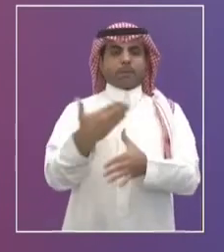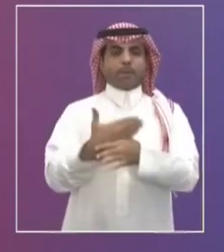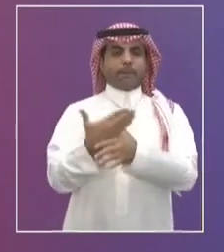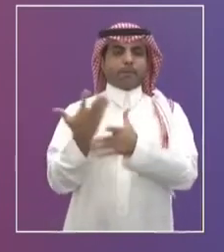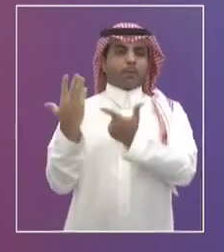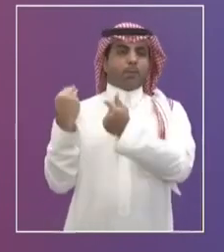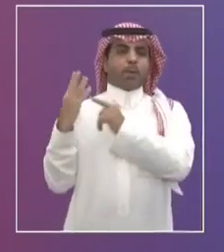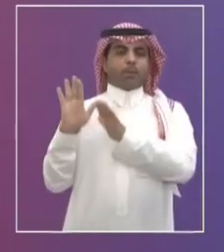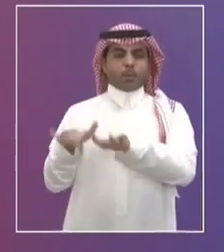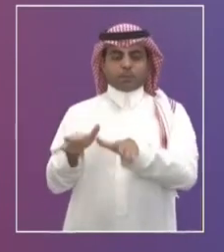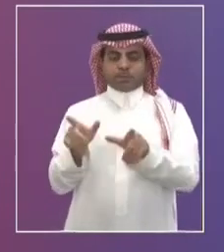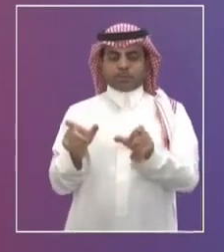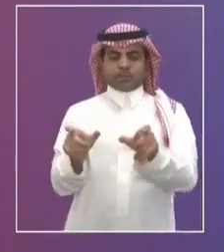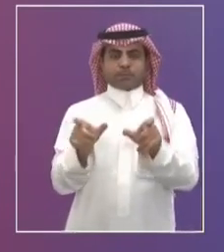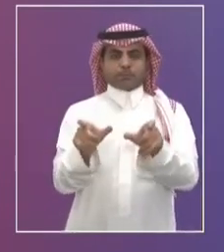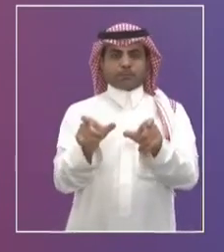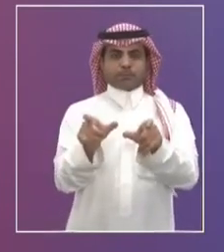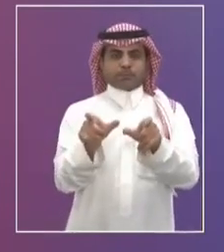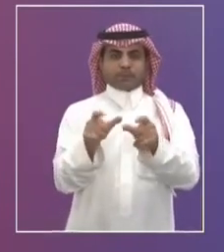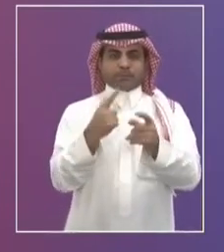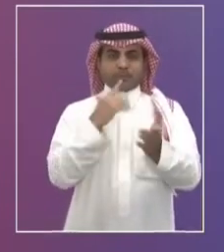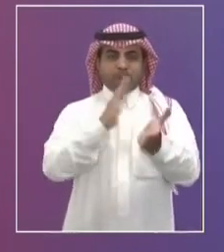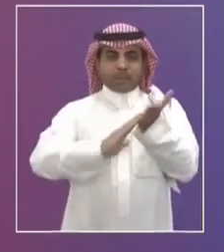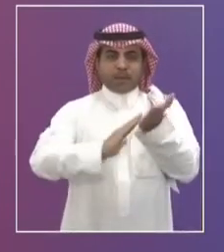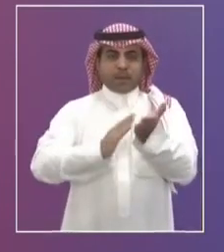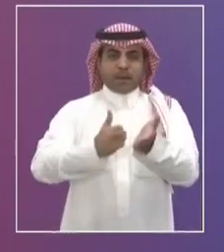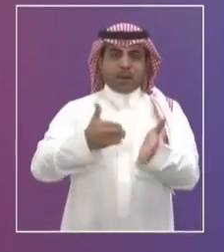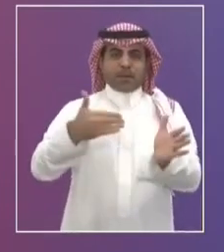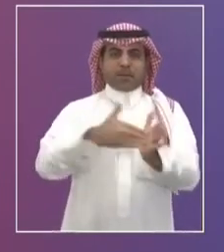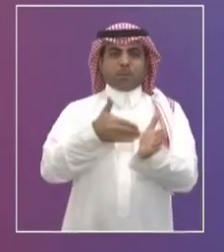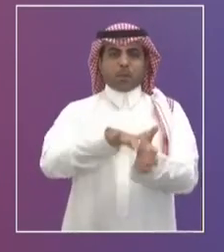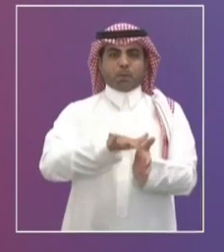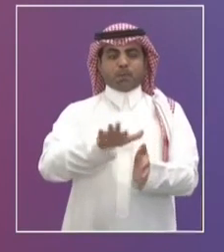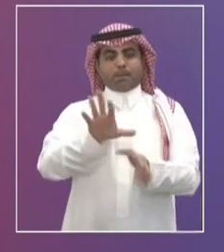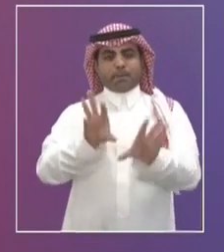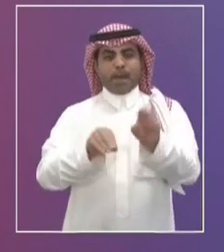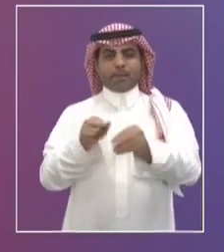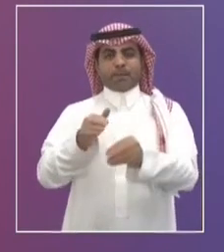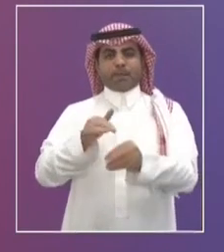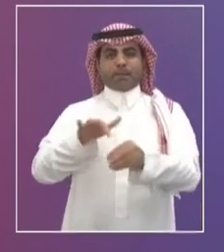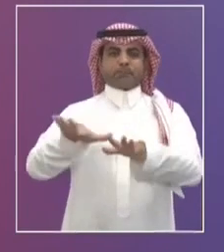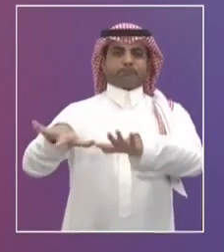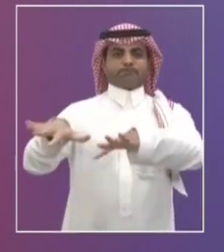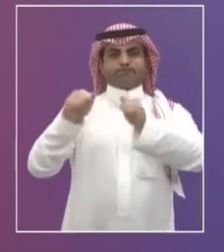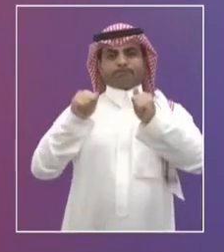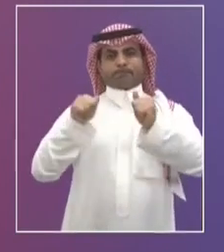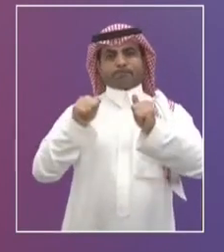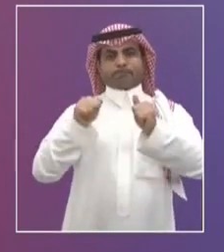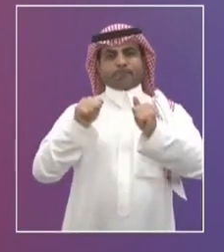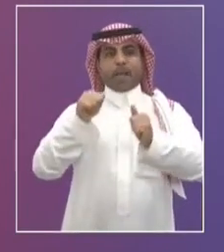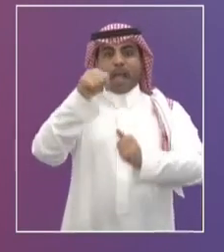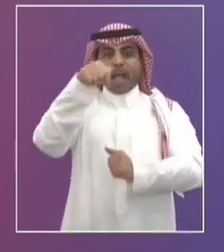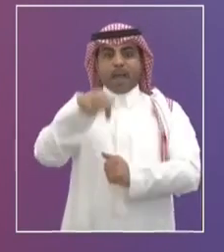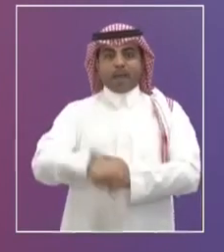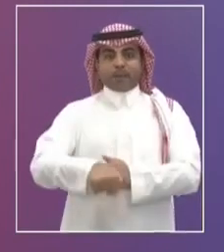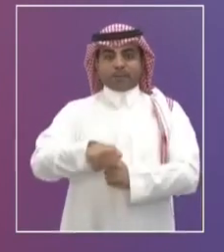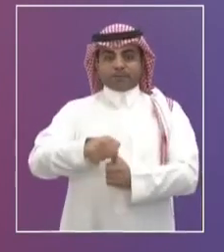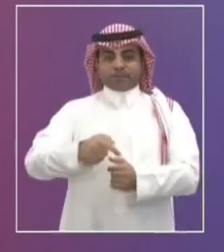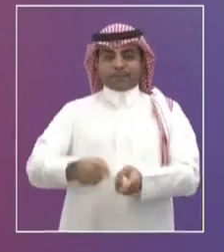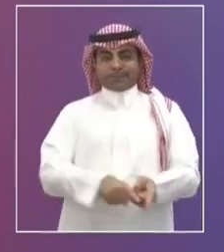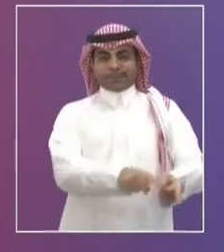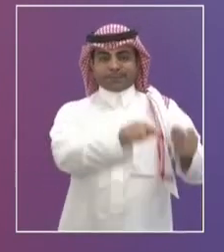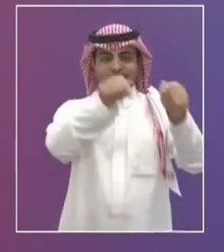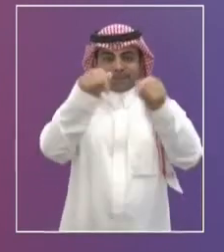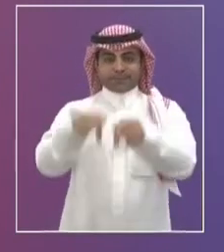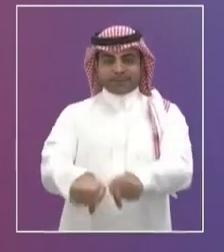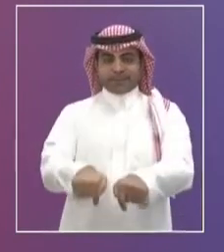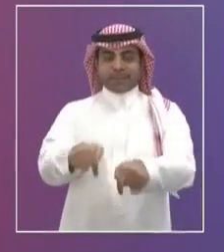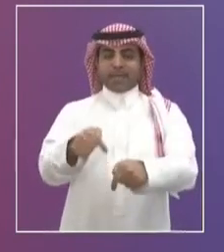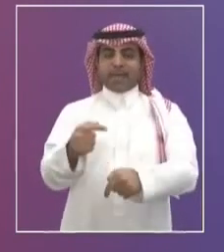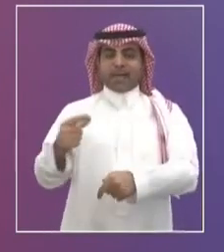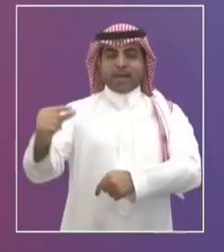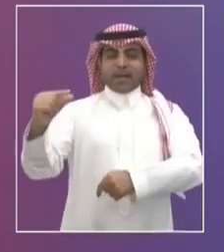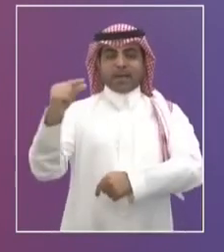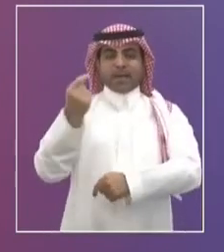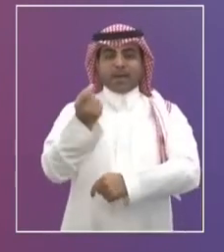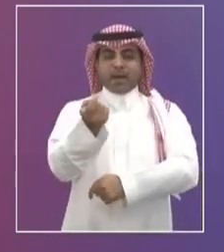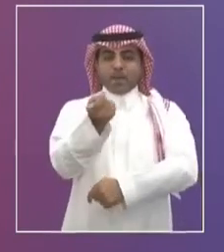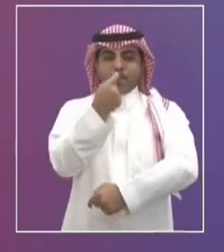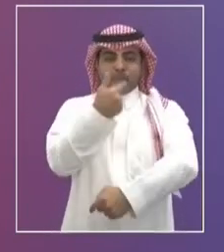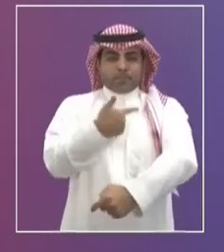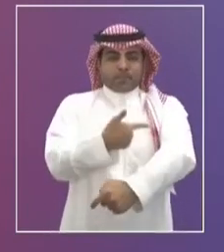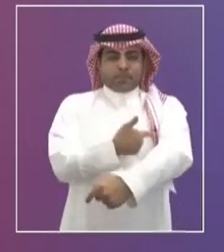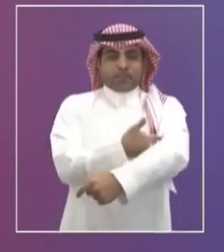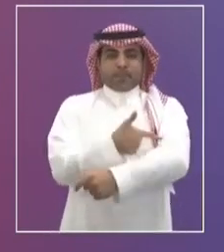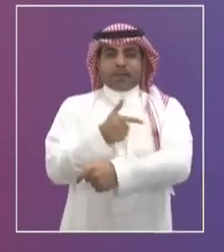بعضها وتواكب بعضها. مسألة البروتوكولات العلاجية حتى اليوم نؤكد لا يوجد أساسا علاج بحد ذاته